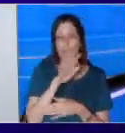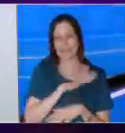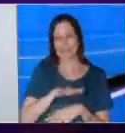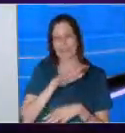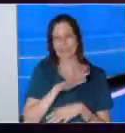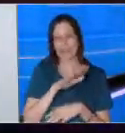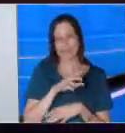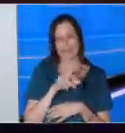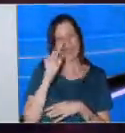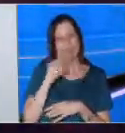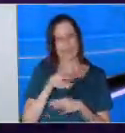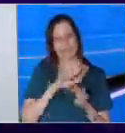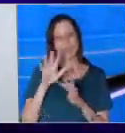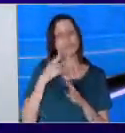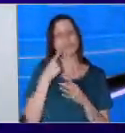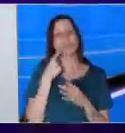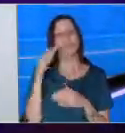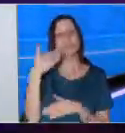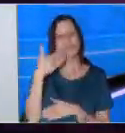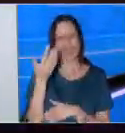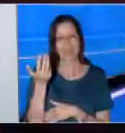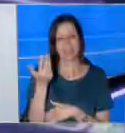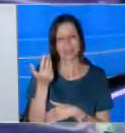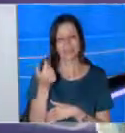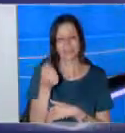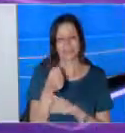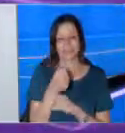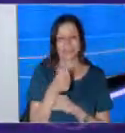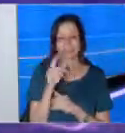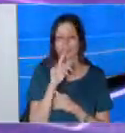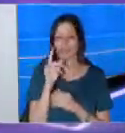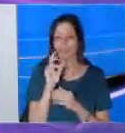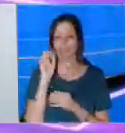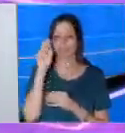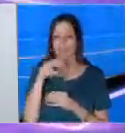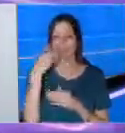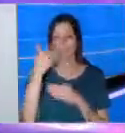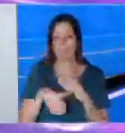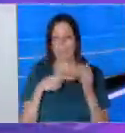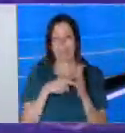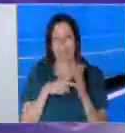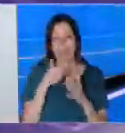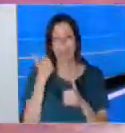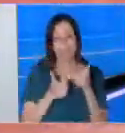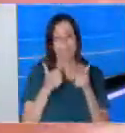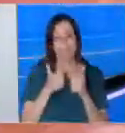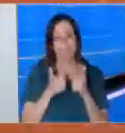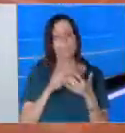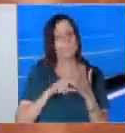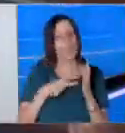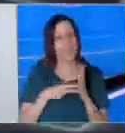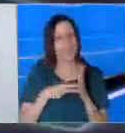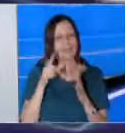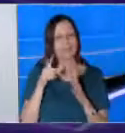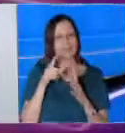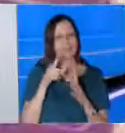בואי נגיד, כן, בוא נגיד לך מדינה שלא עלתה לגמר בגלל הפוליטיקה, וקוראים לה רוסיה, אולי המעצמה